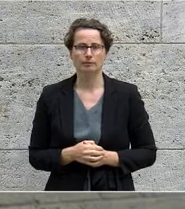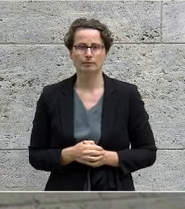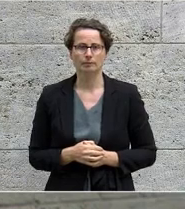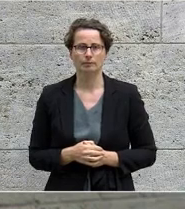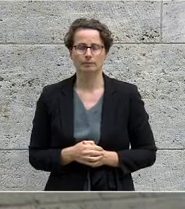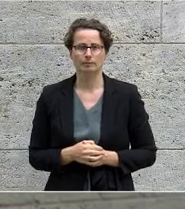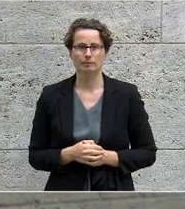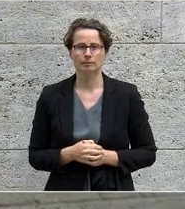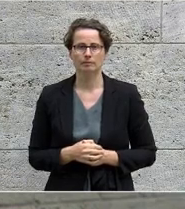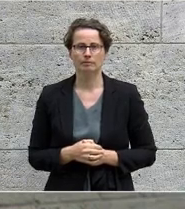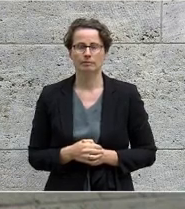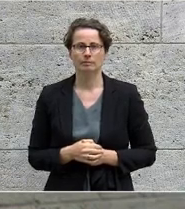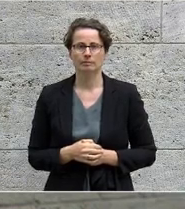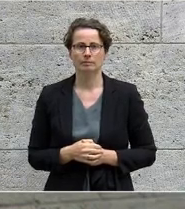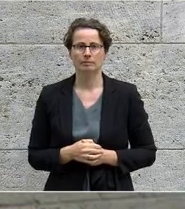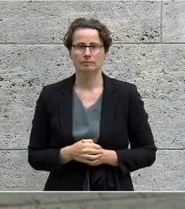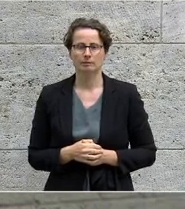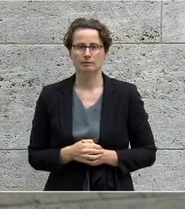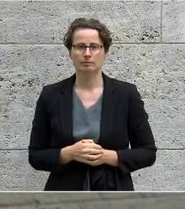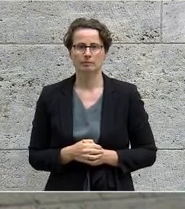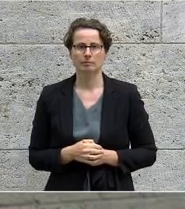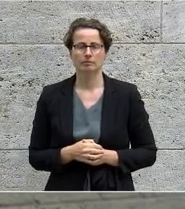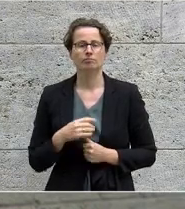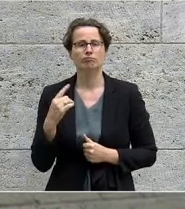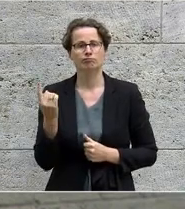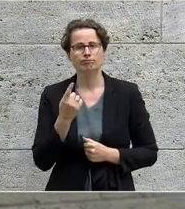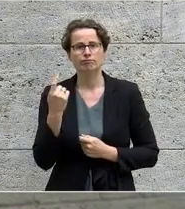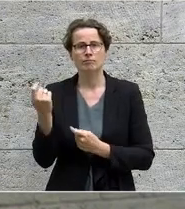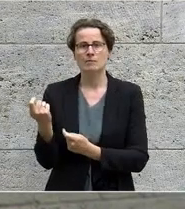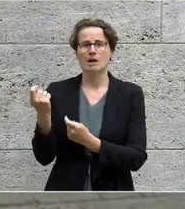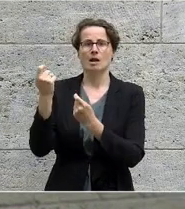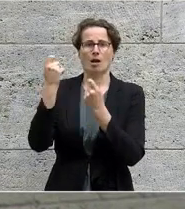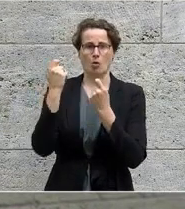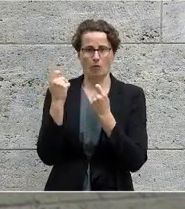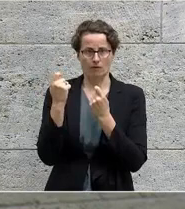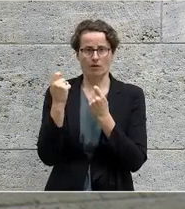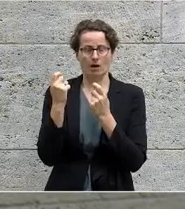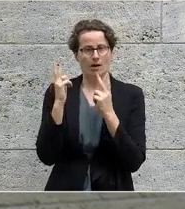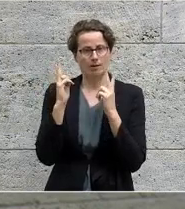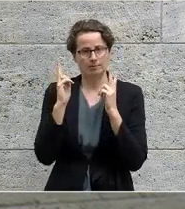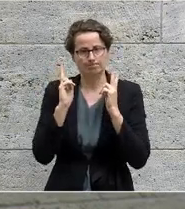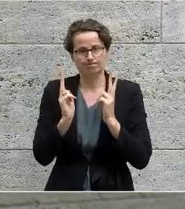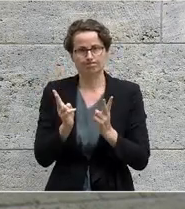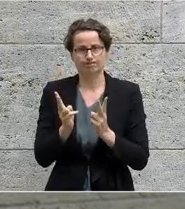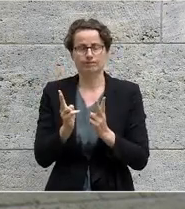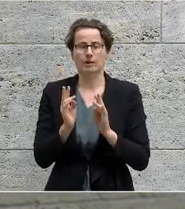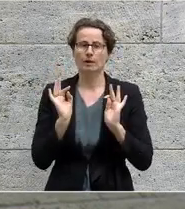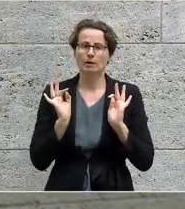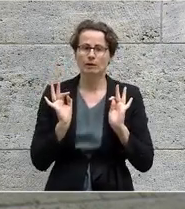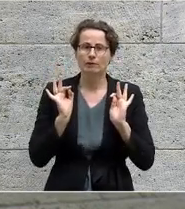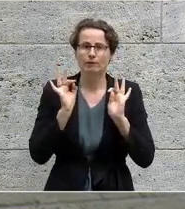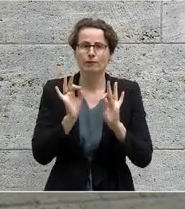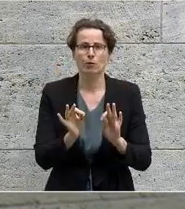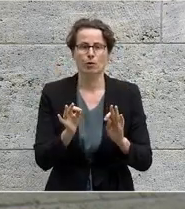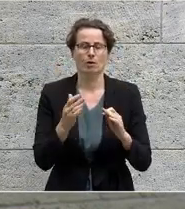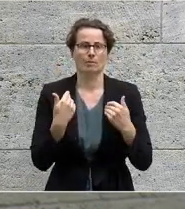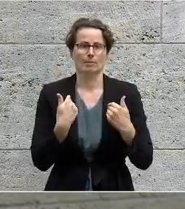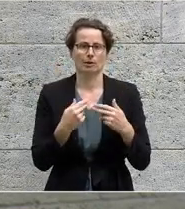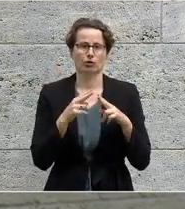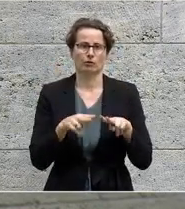Umso lebendiger bleibt daher unser Auftrag, sich für die Würde des